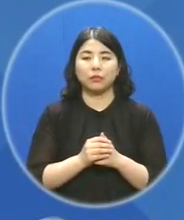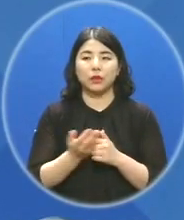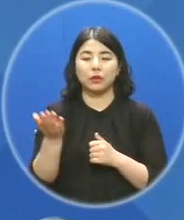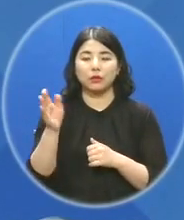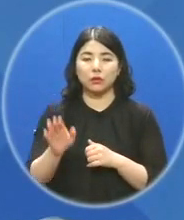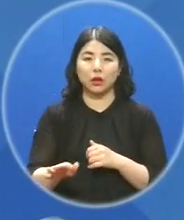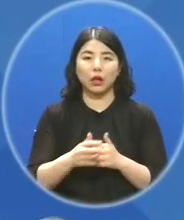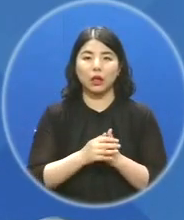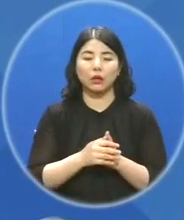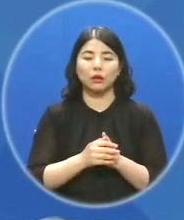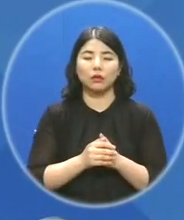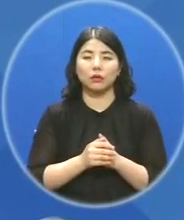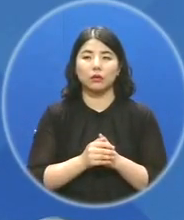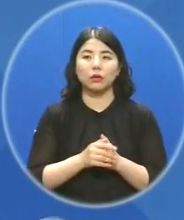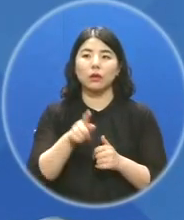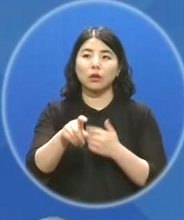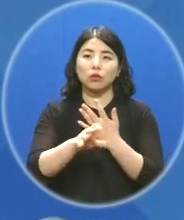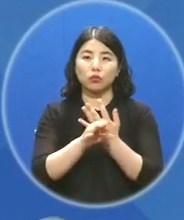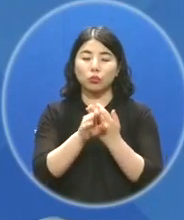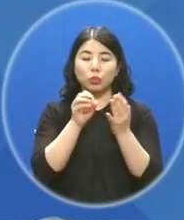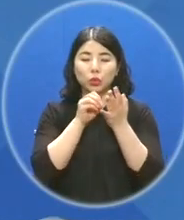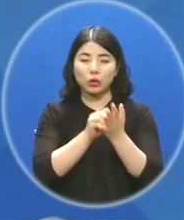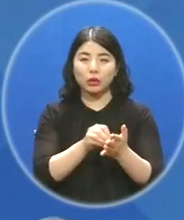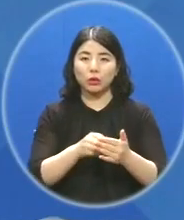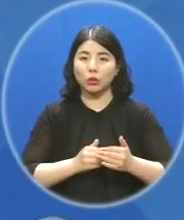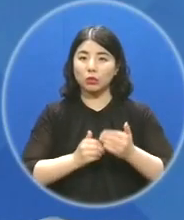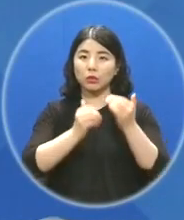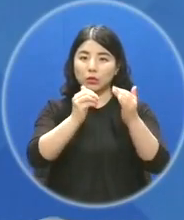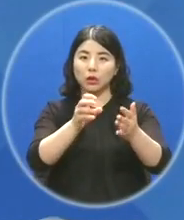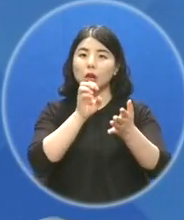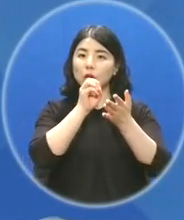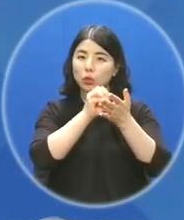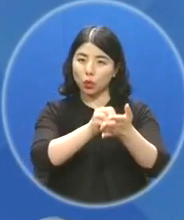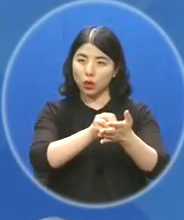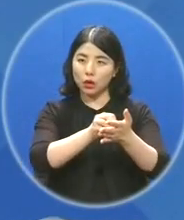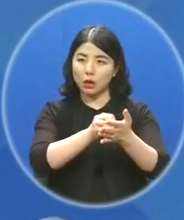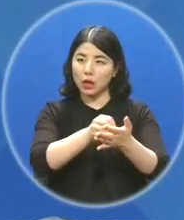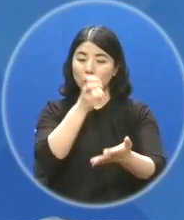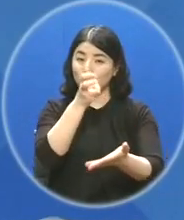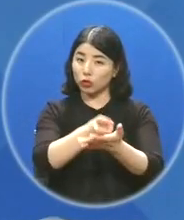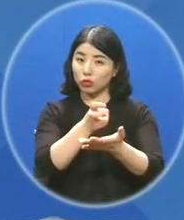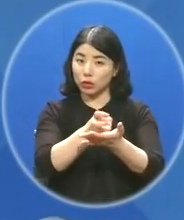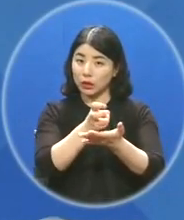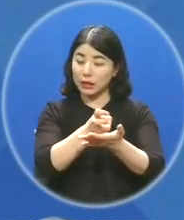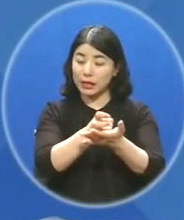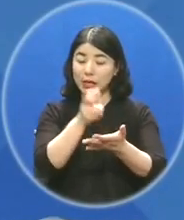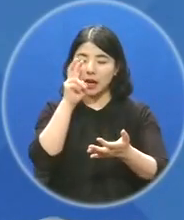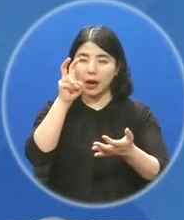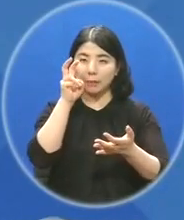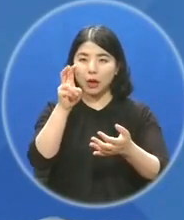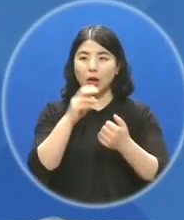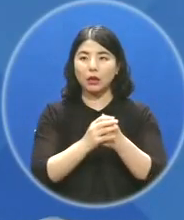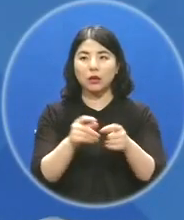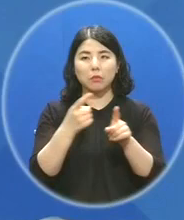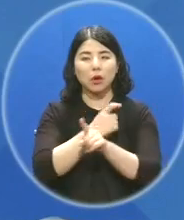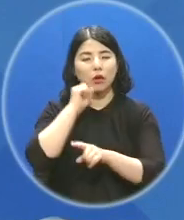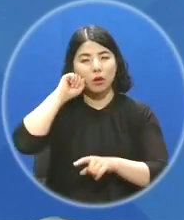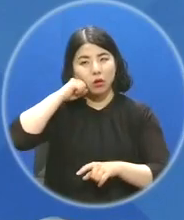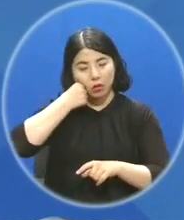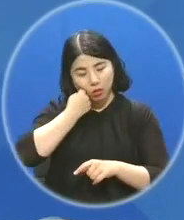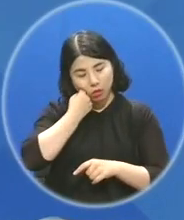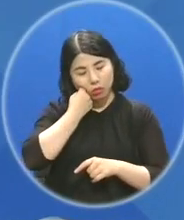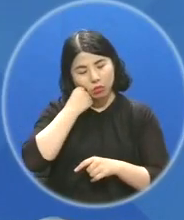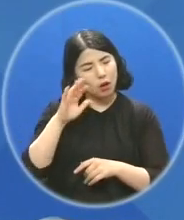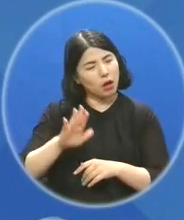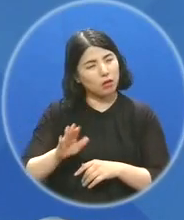그런데 이 후보 등록 절차를 도입하는 게 이게 규칙이죠 아마 도의회 네. 그렇죠 이렇게 바꾸기 어려운 것 같지는